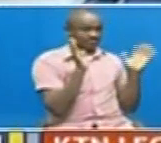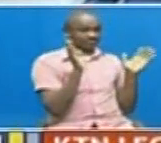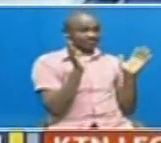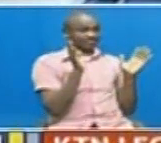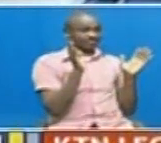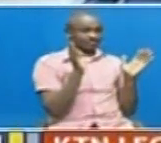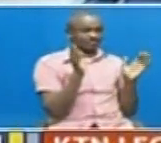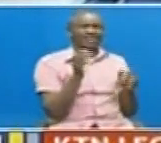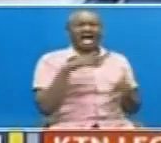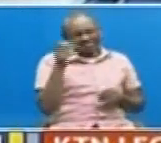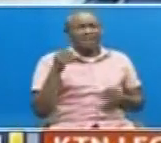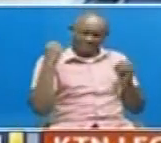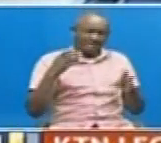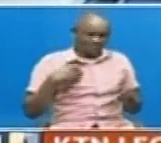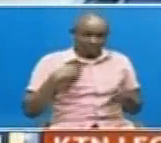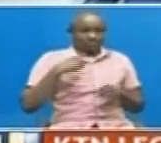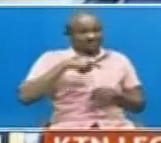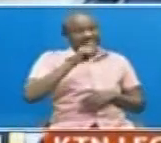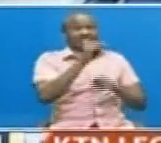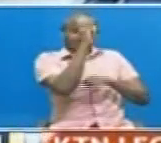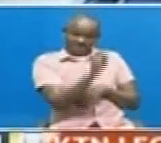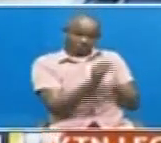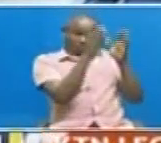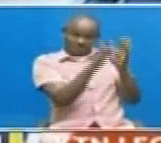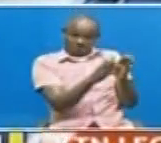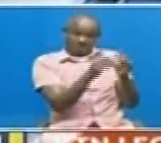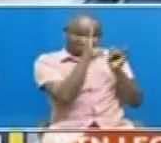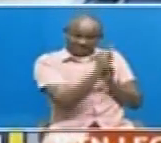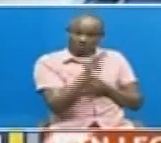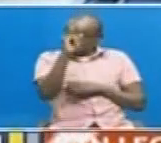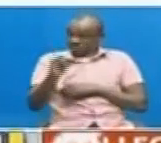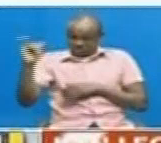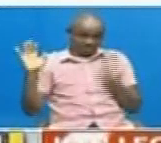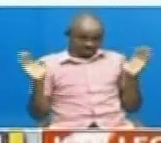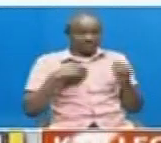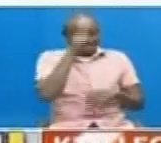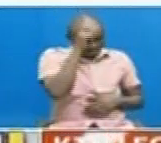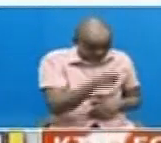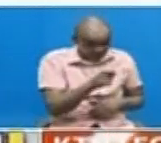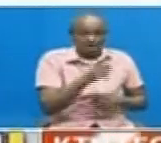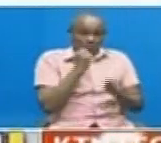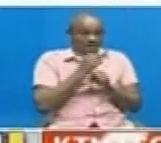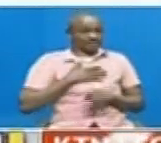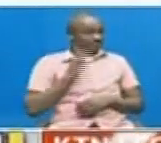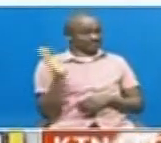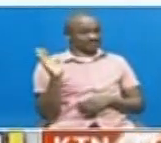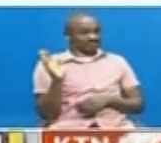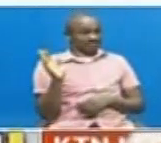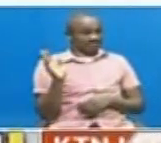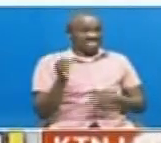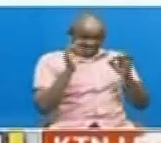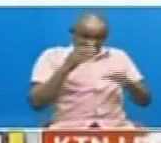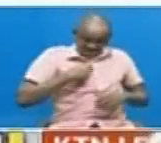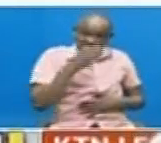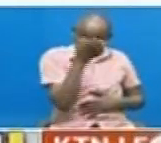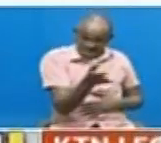no. Kila msanii namchukulia kivi yake. Aha. Yeah, kila msanii namchukulia kivi yake na naheshimu kazi yangu sana. Naam. Na hata ningekuwa